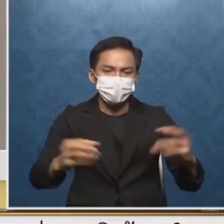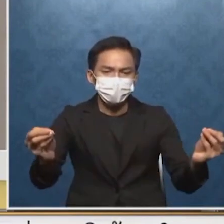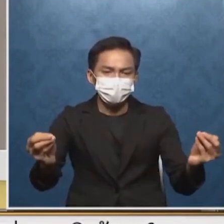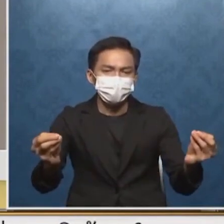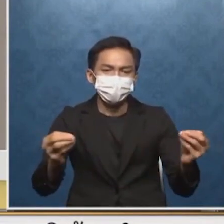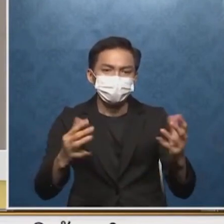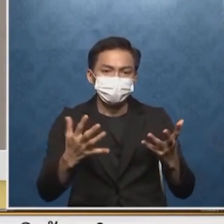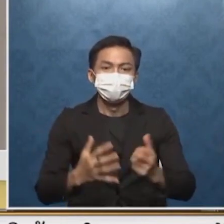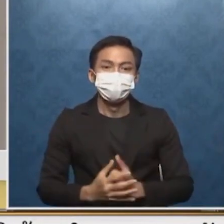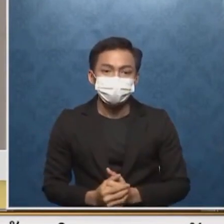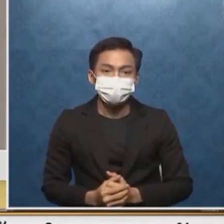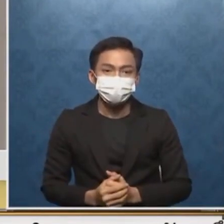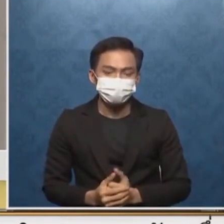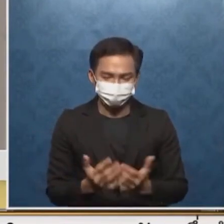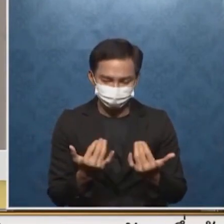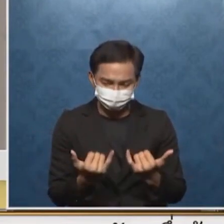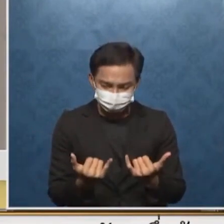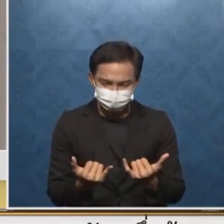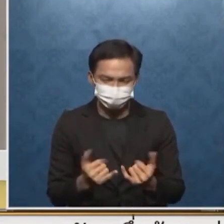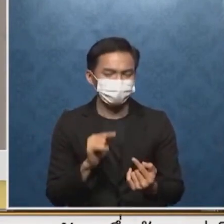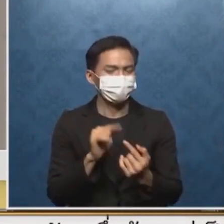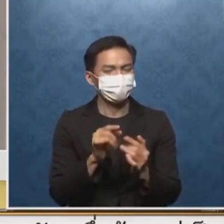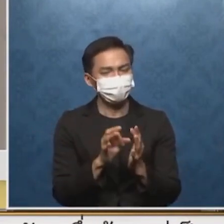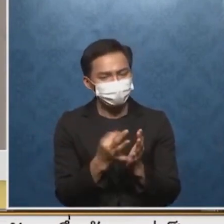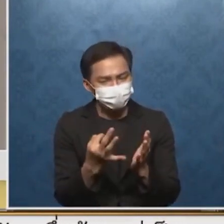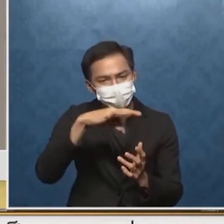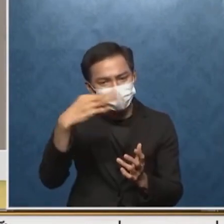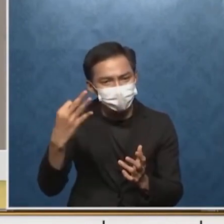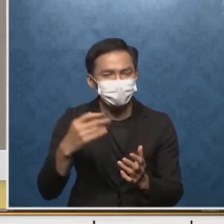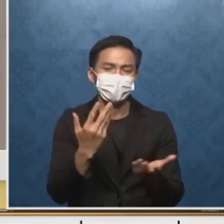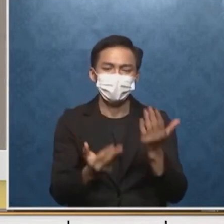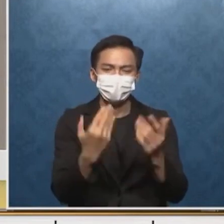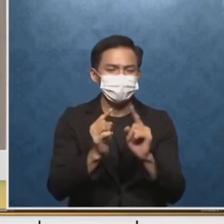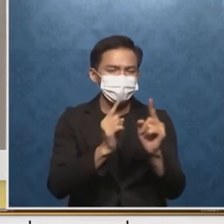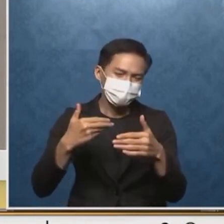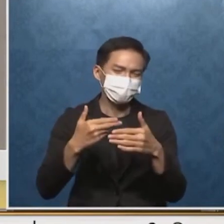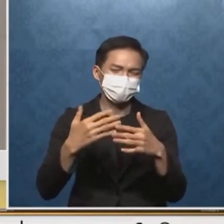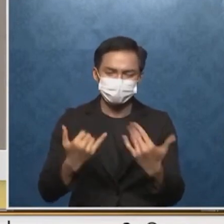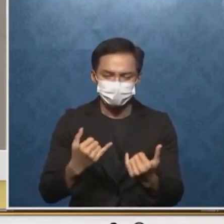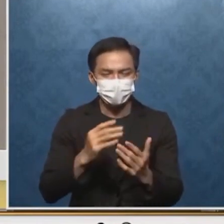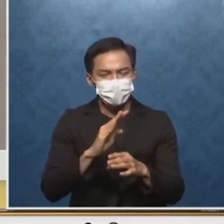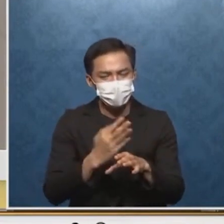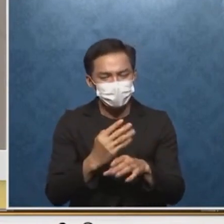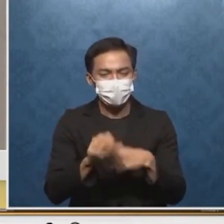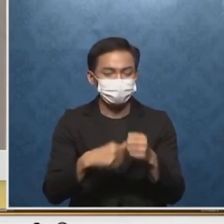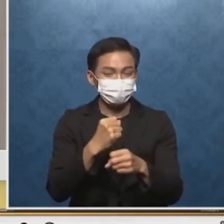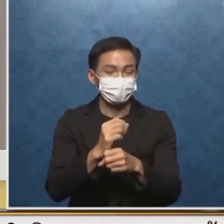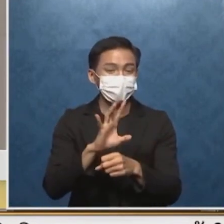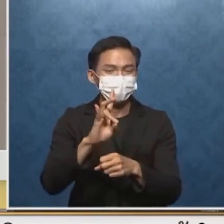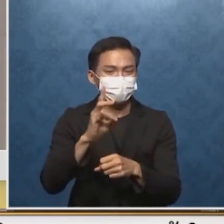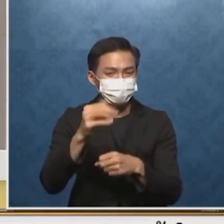สังคมออนไลน์เขาพูดกัน7ปีแล้วจุดๆๆพูดไ